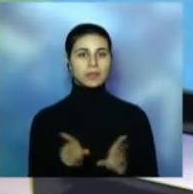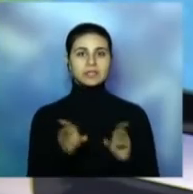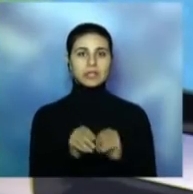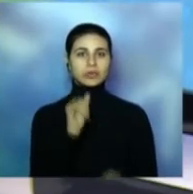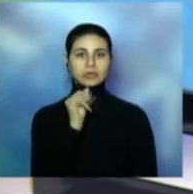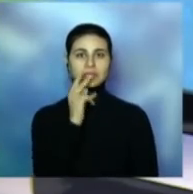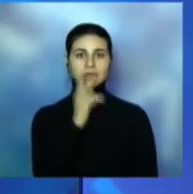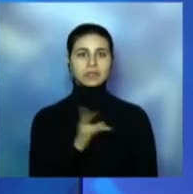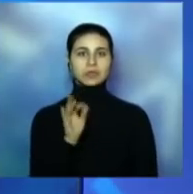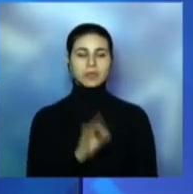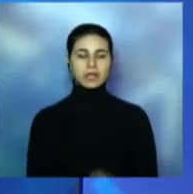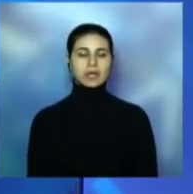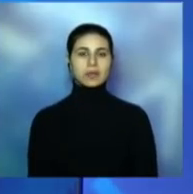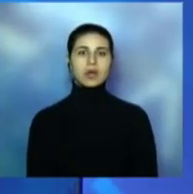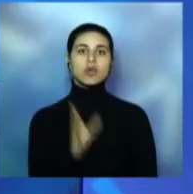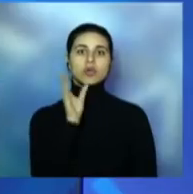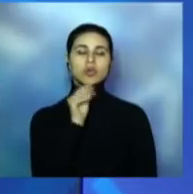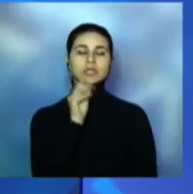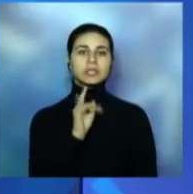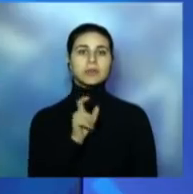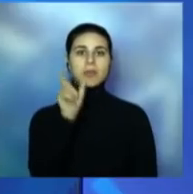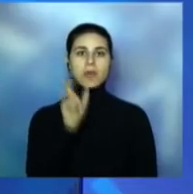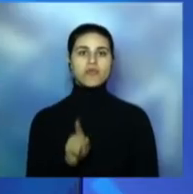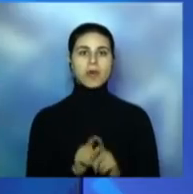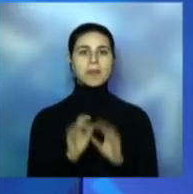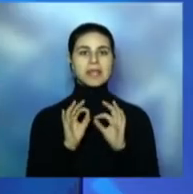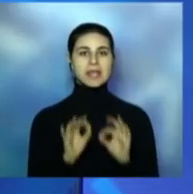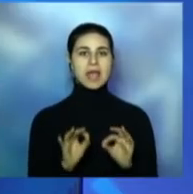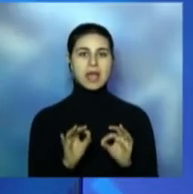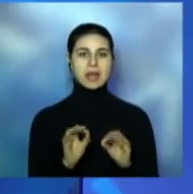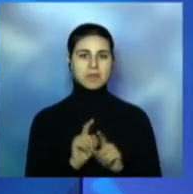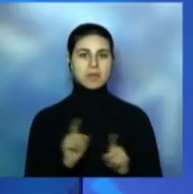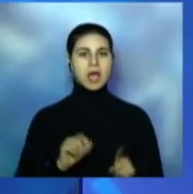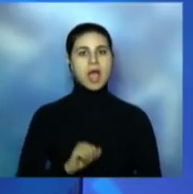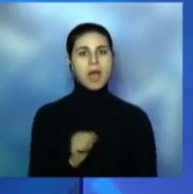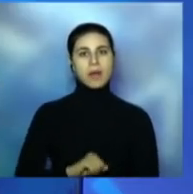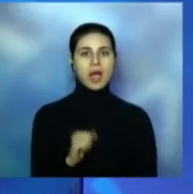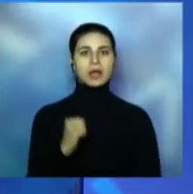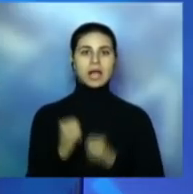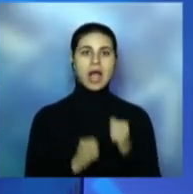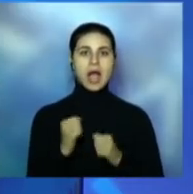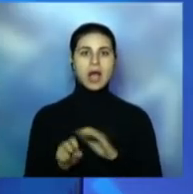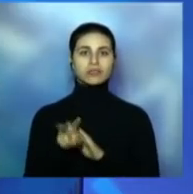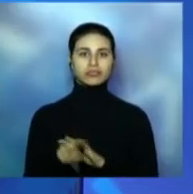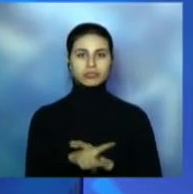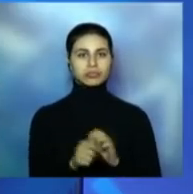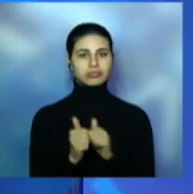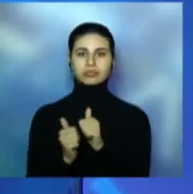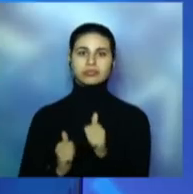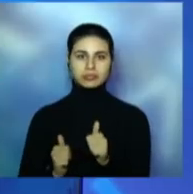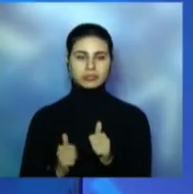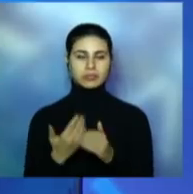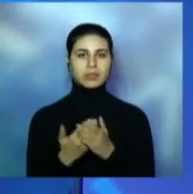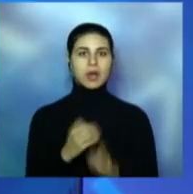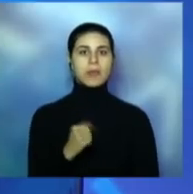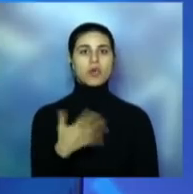ვერ დავინახოთ, მაგრამ როდესაც ბავშვი ნელია, ამხანაგები გარბიან, ის ჩამორჩება.